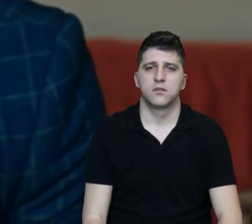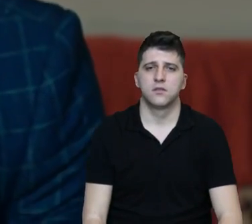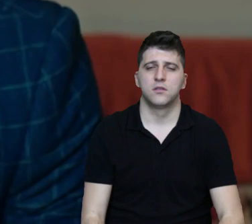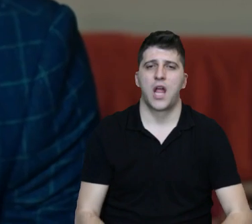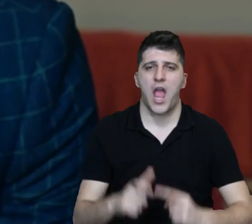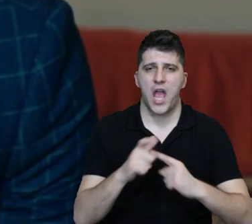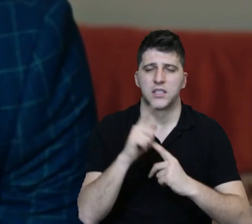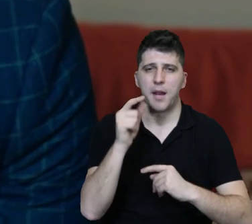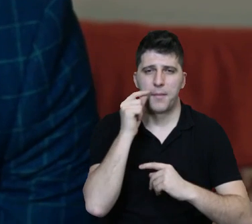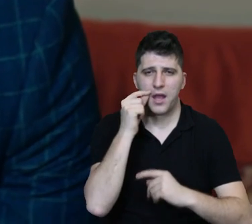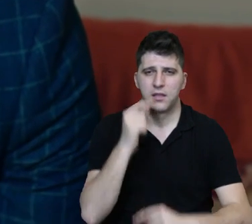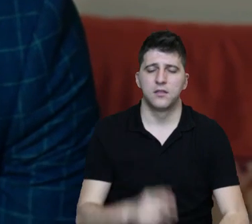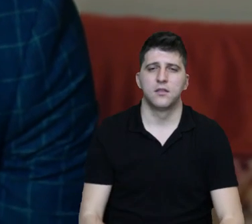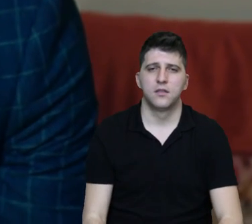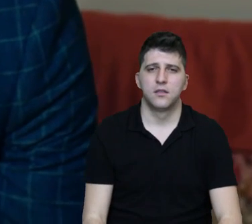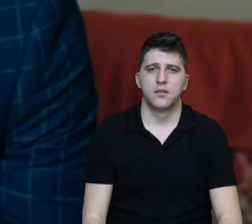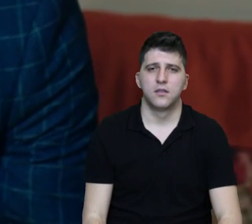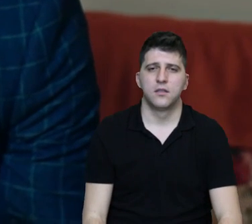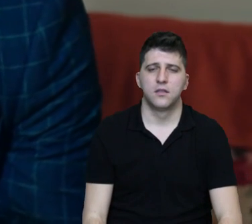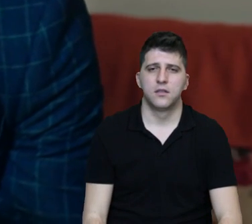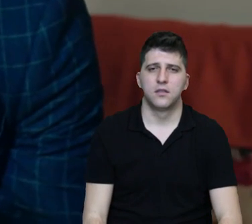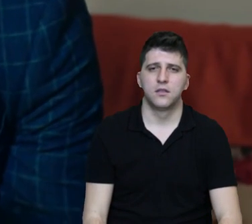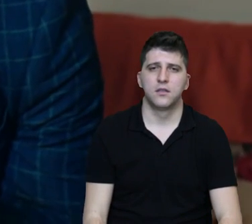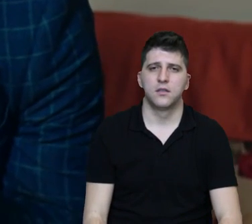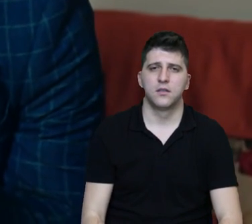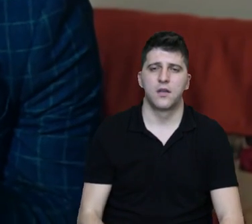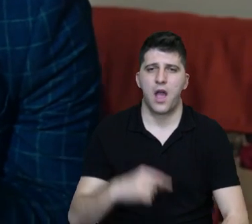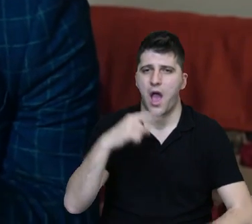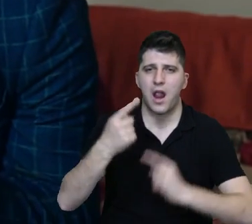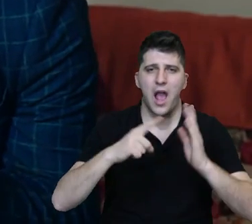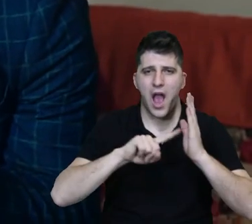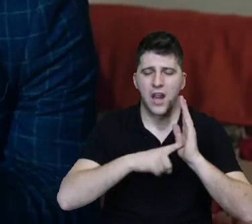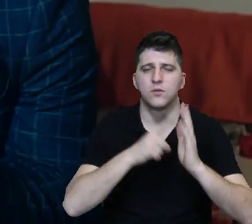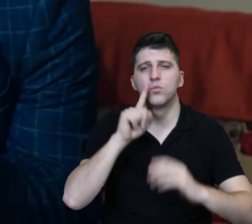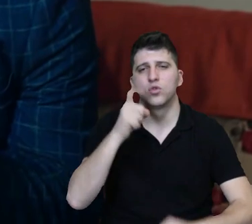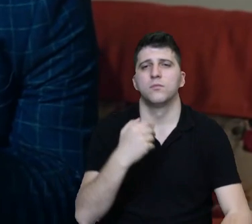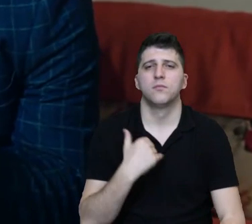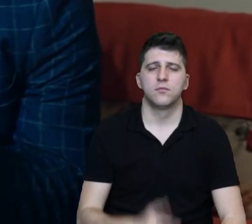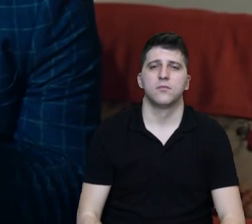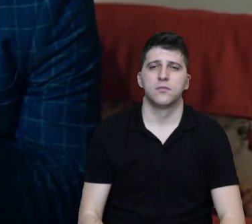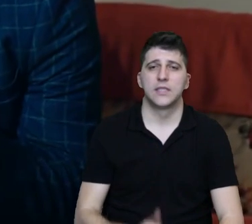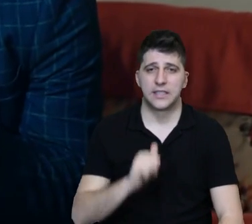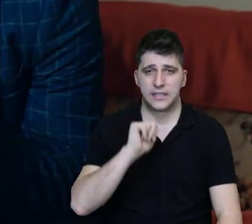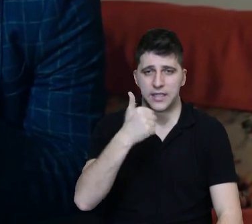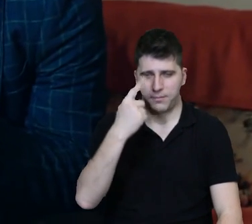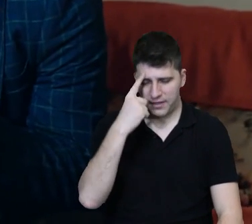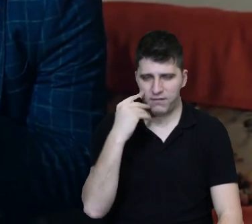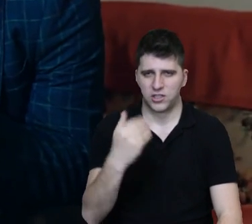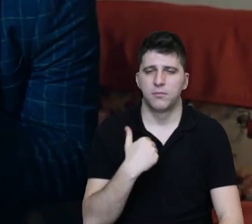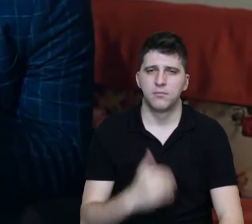Devdir Bey. Kanepede oturmuş mesaj yazıyor. Aranan kanıt bulundu. Yarın